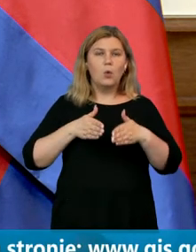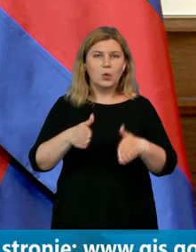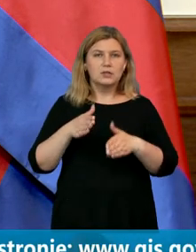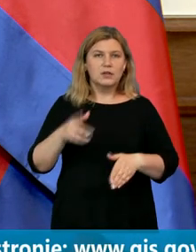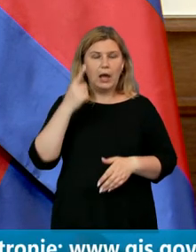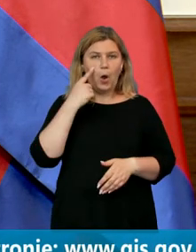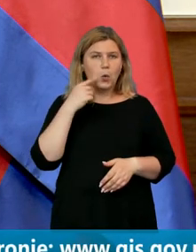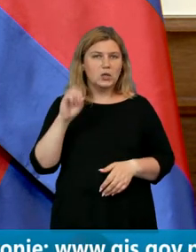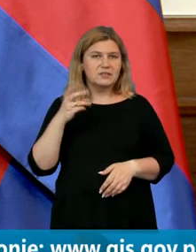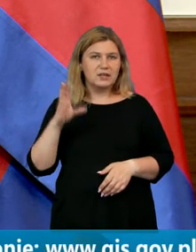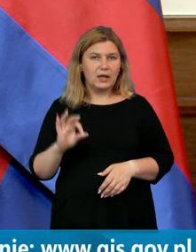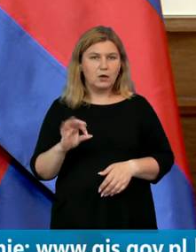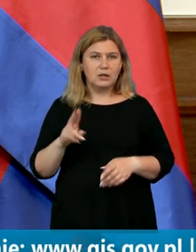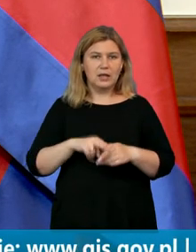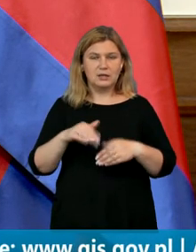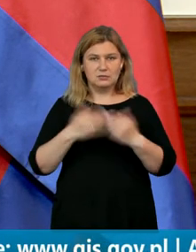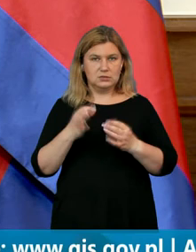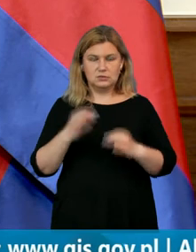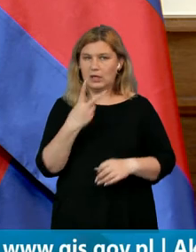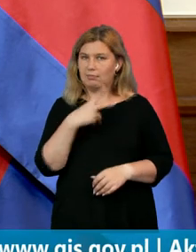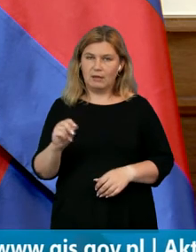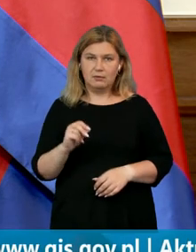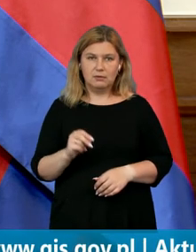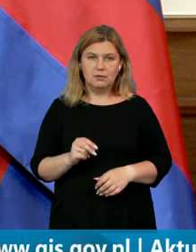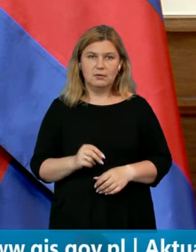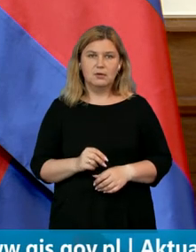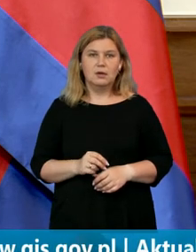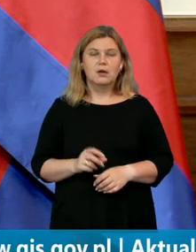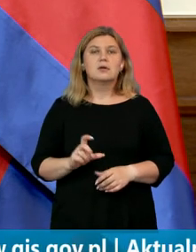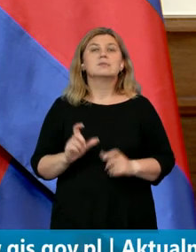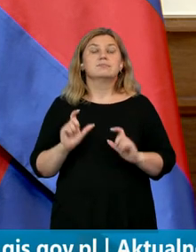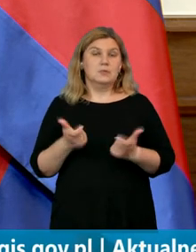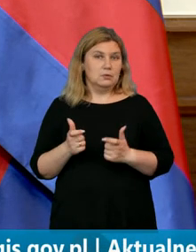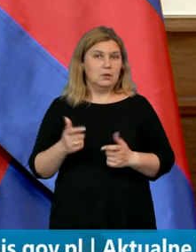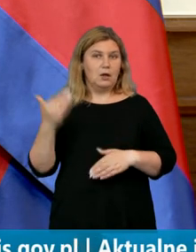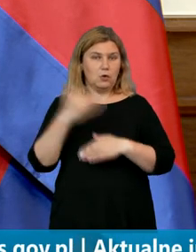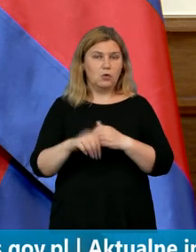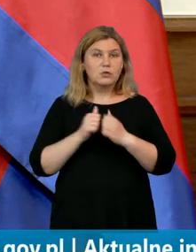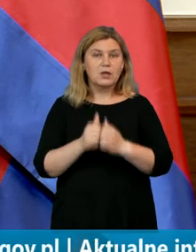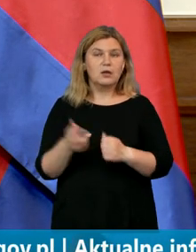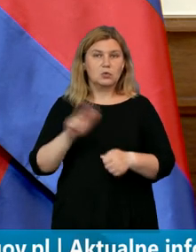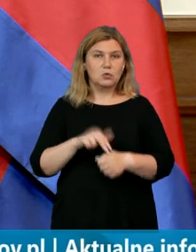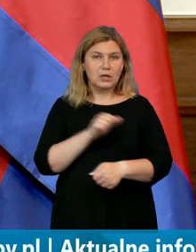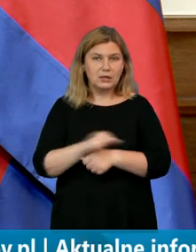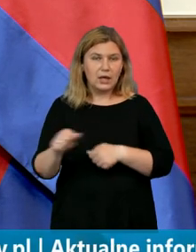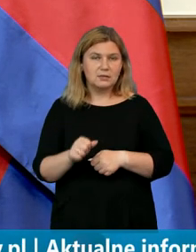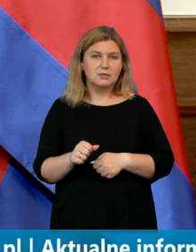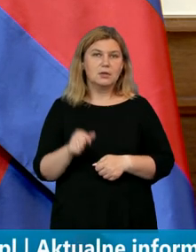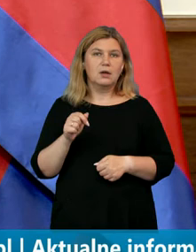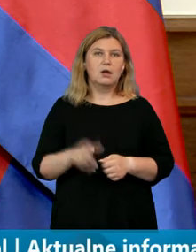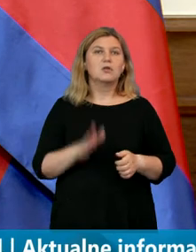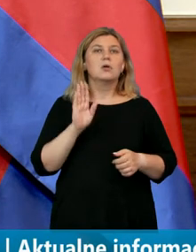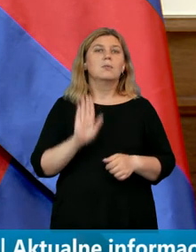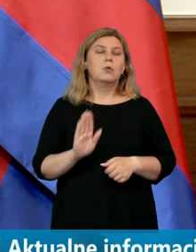Okulickiego? Na dzień dzisiejszy, panie Jakubie, nie. Póki co kończymy te zadania, które są przewidziane i dopiero po